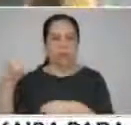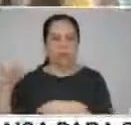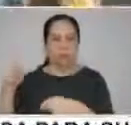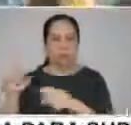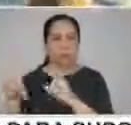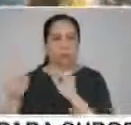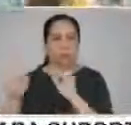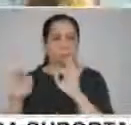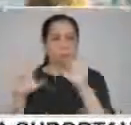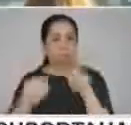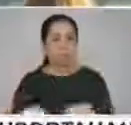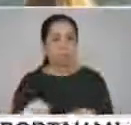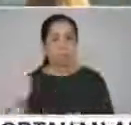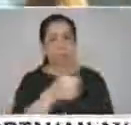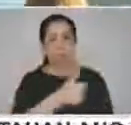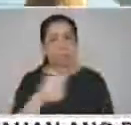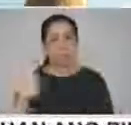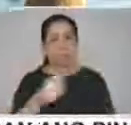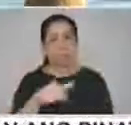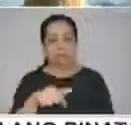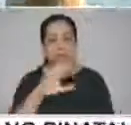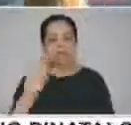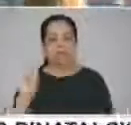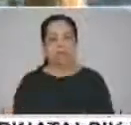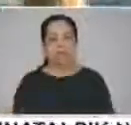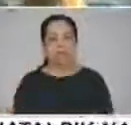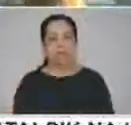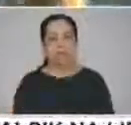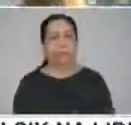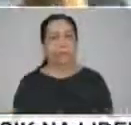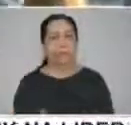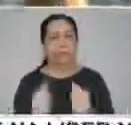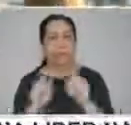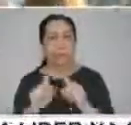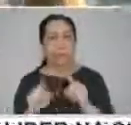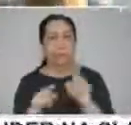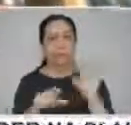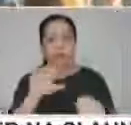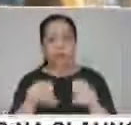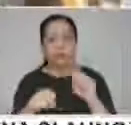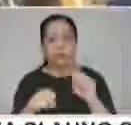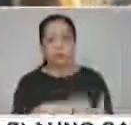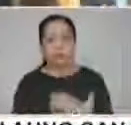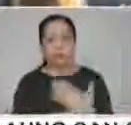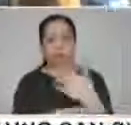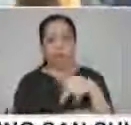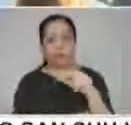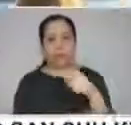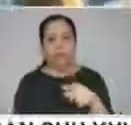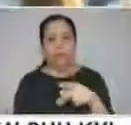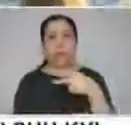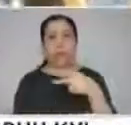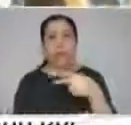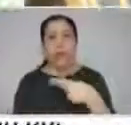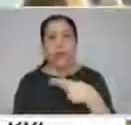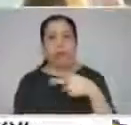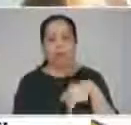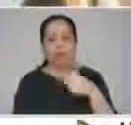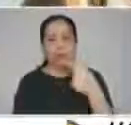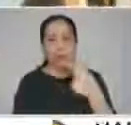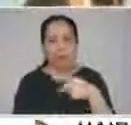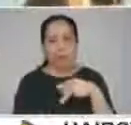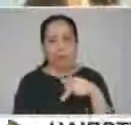conductors. Pero yung ibang mga private vehicle din, meron din tayong nasisita ngayon. So,